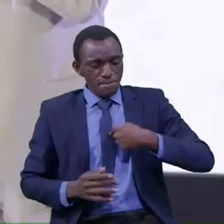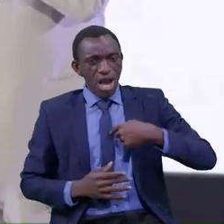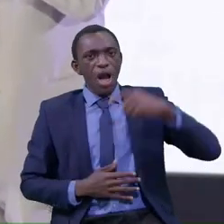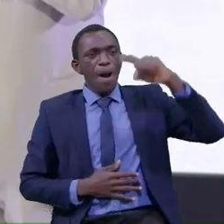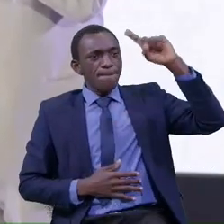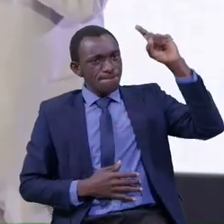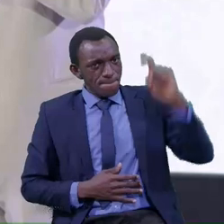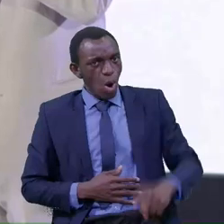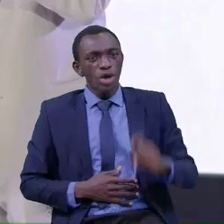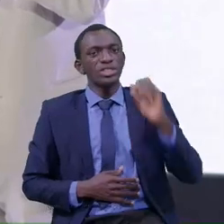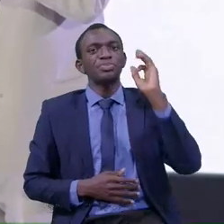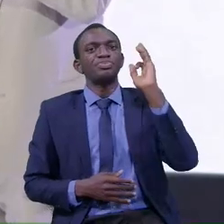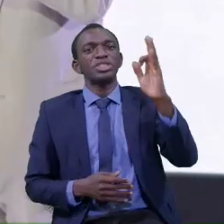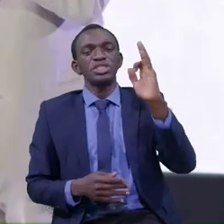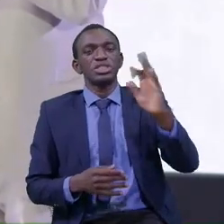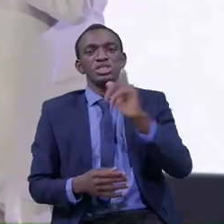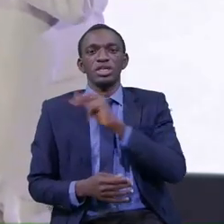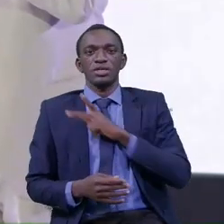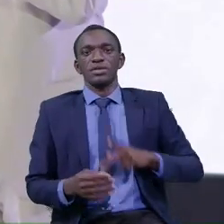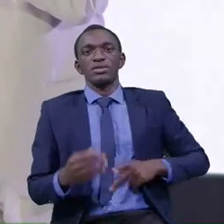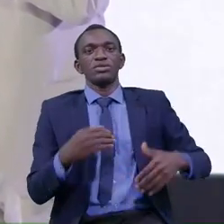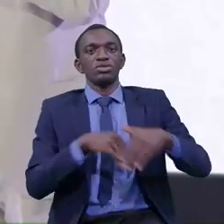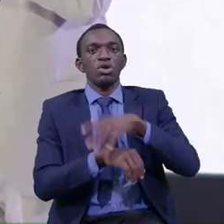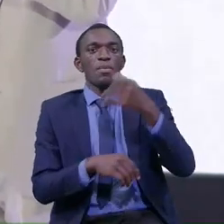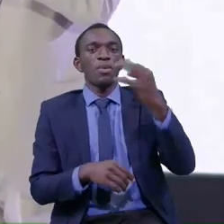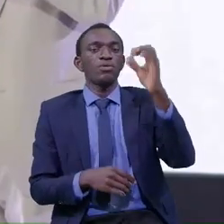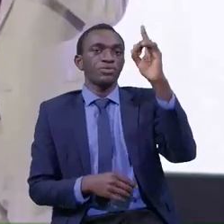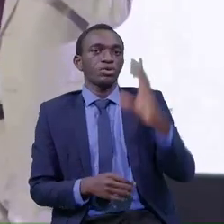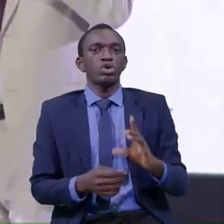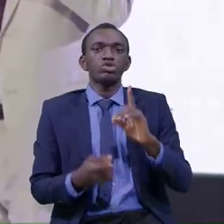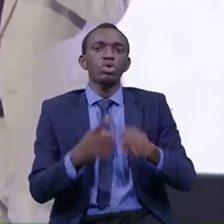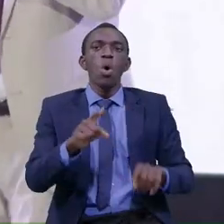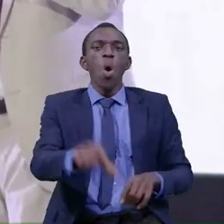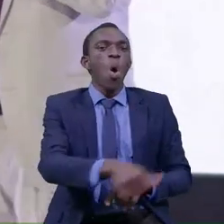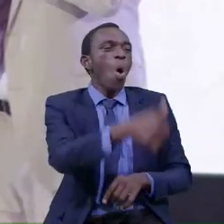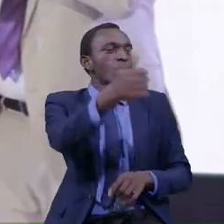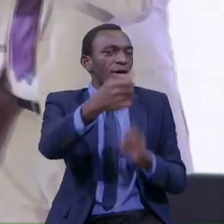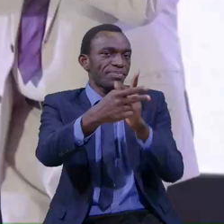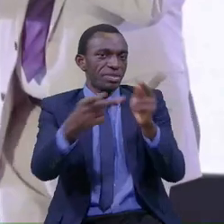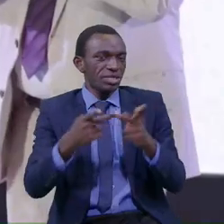Il faut que je prêche le royaume de Dieu à d'autres villes,